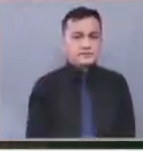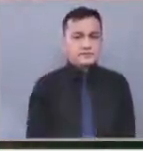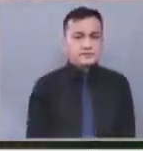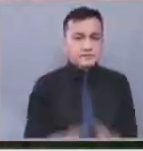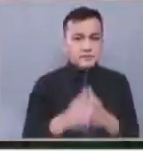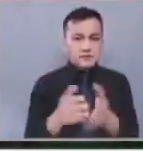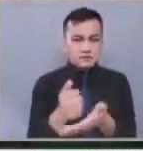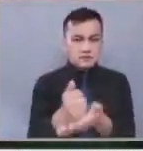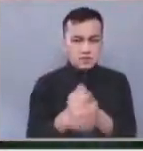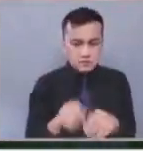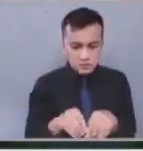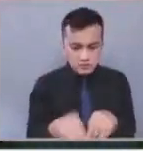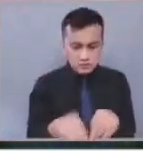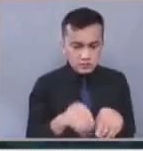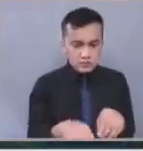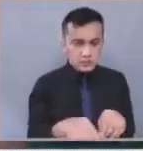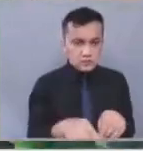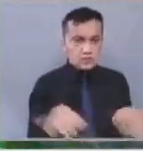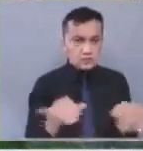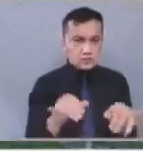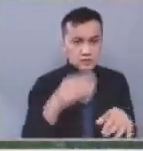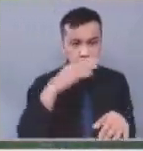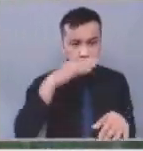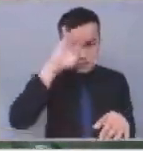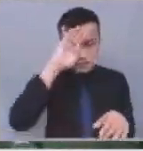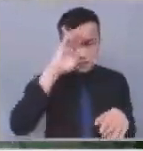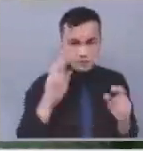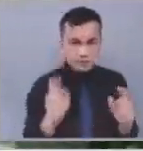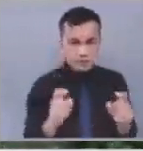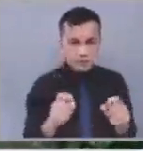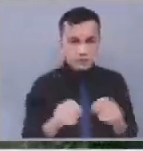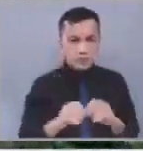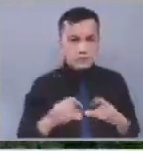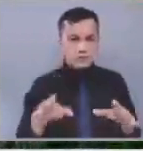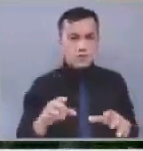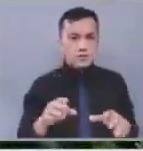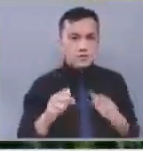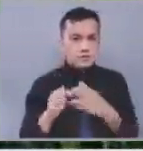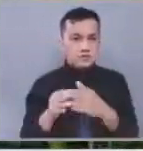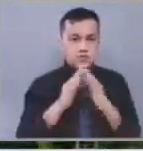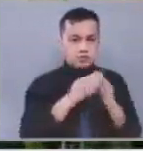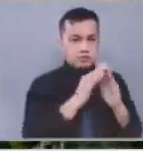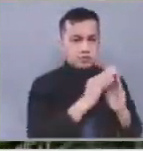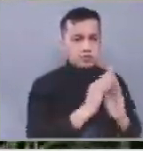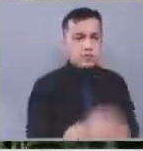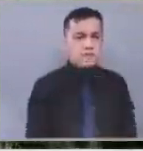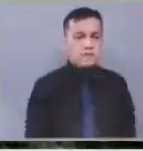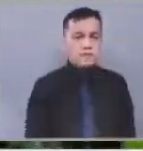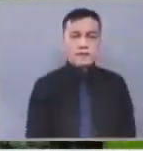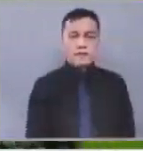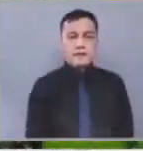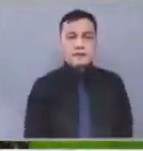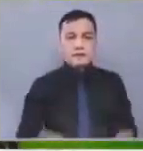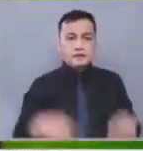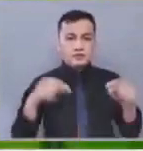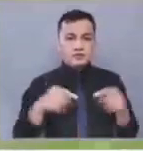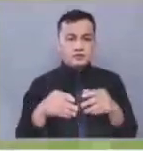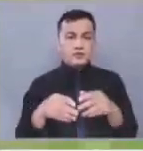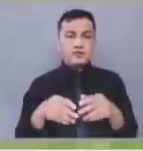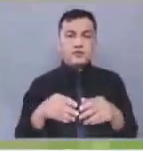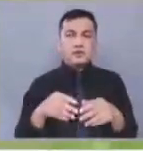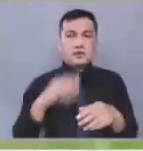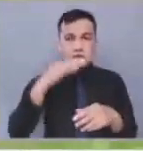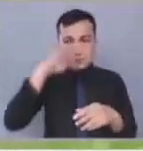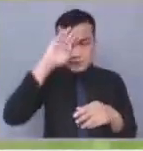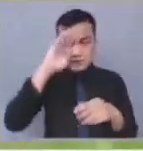na sa lugar ng Cavite, kung saan mabilis ang paglaganap ng urbanisasyon. Kasi itong Cavite ay malapit sa Metro Manila. So